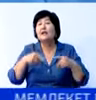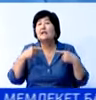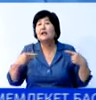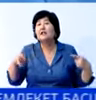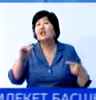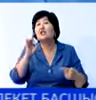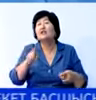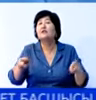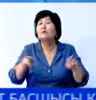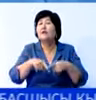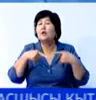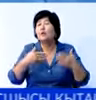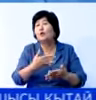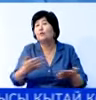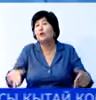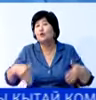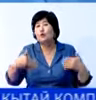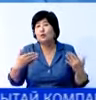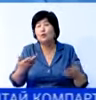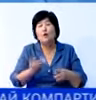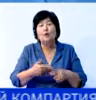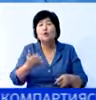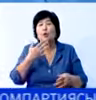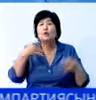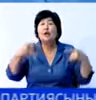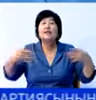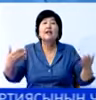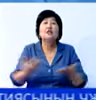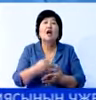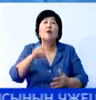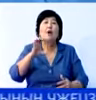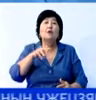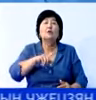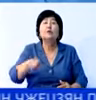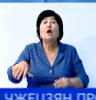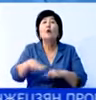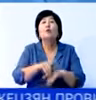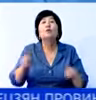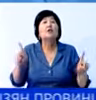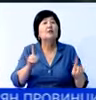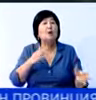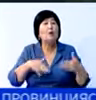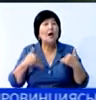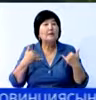мен форматтағы өнім ұсынып отыр. Сонымен ұлттық арна жаңа маусымда көрерменді немен қуантпақ?